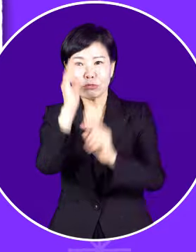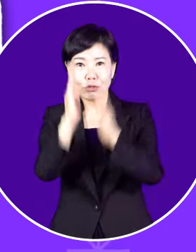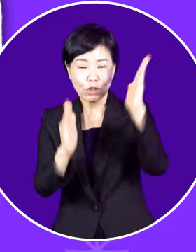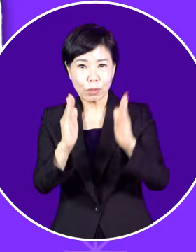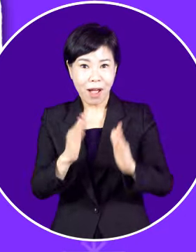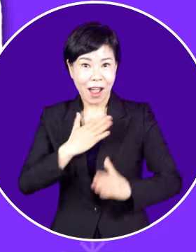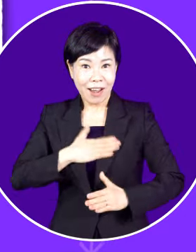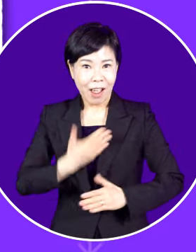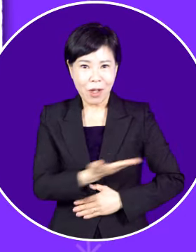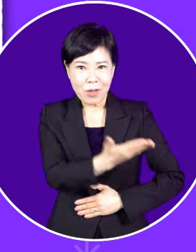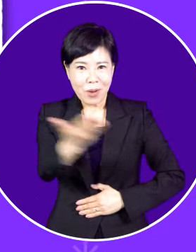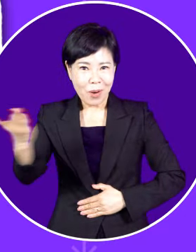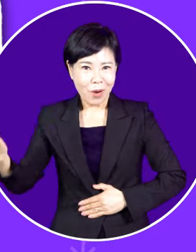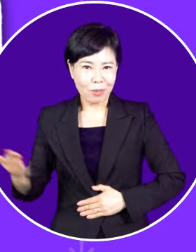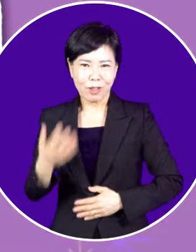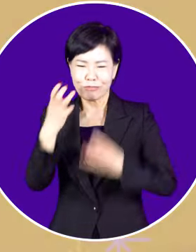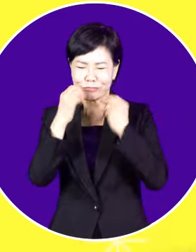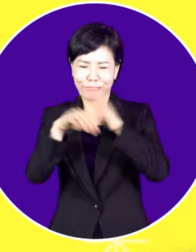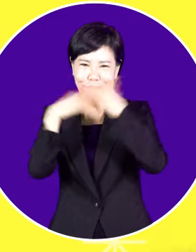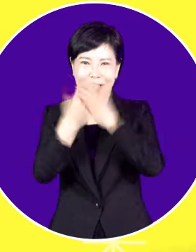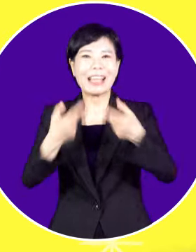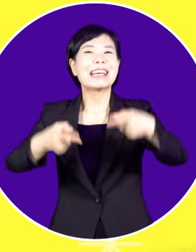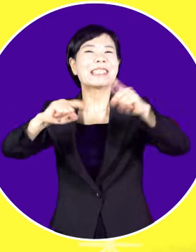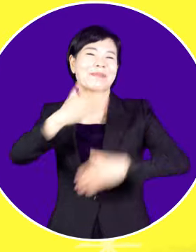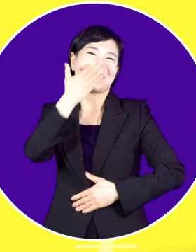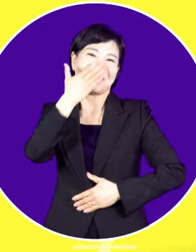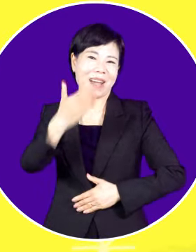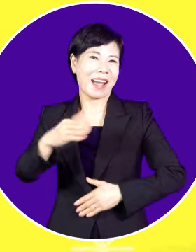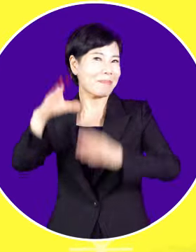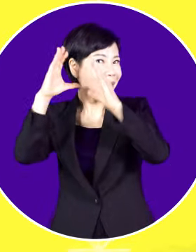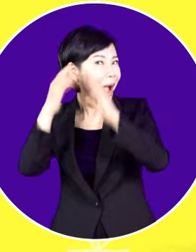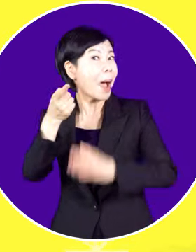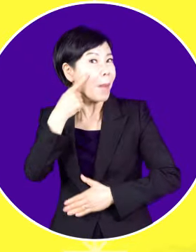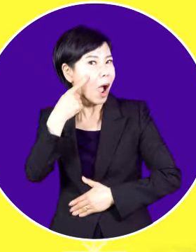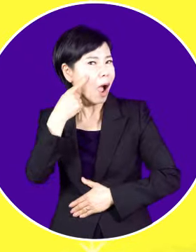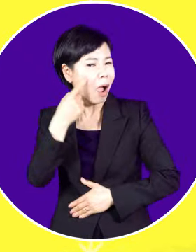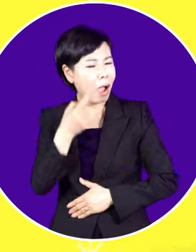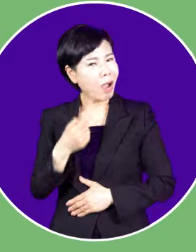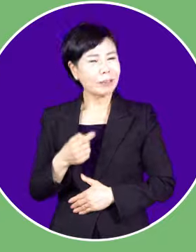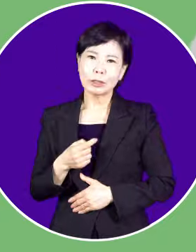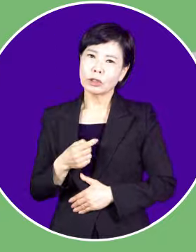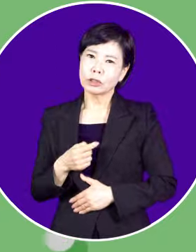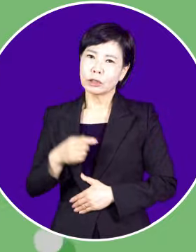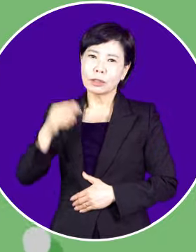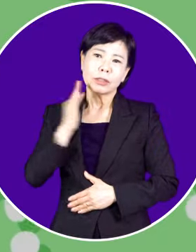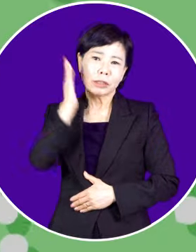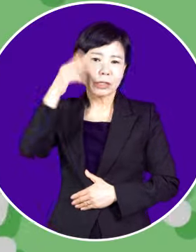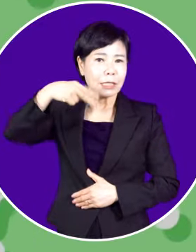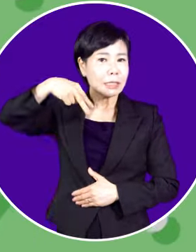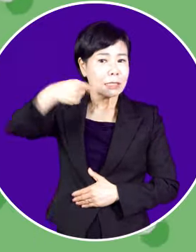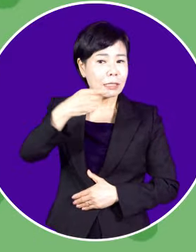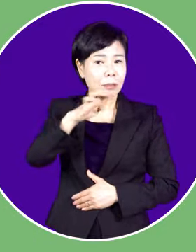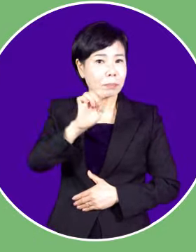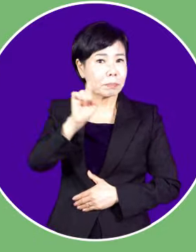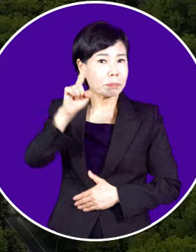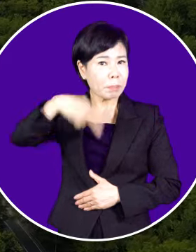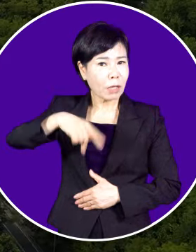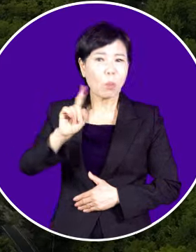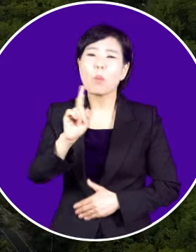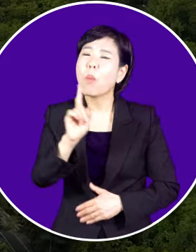나무와 숲의 매력을 알고 계신 분들이라면 누구나 참여할 수 있으니 잘 들어보세요. 근데 그린스팟이